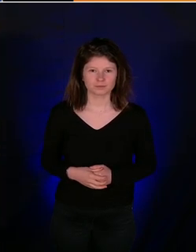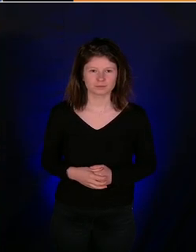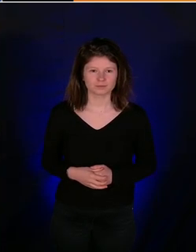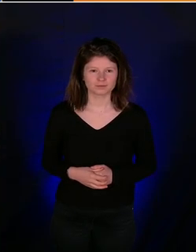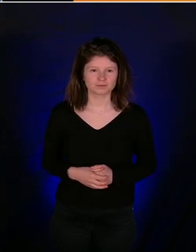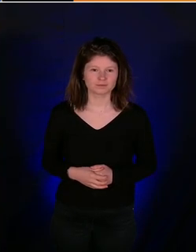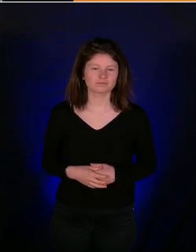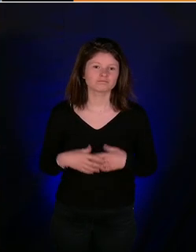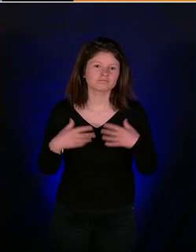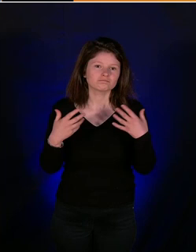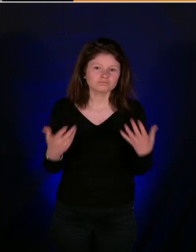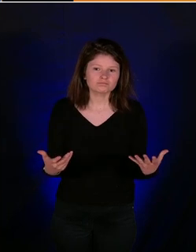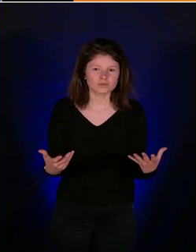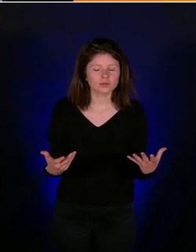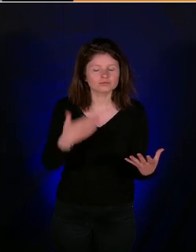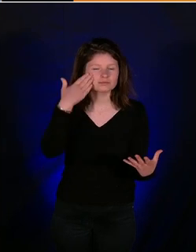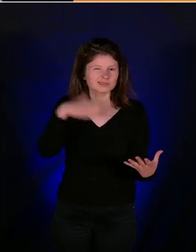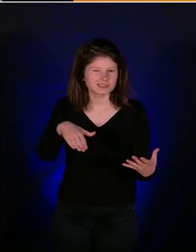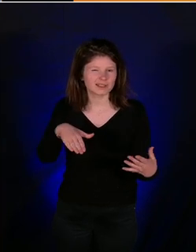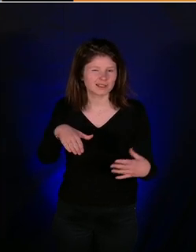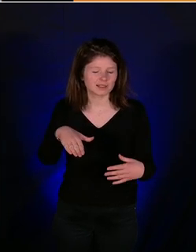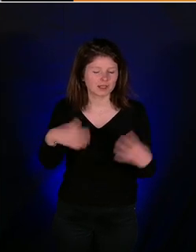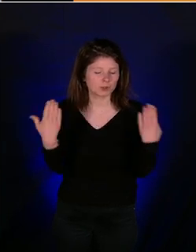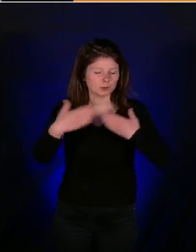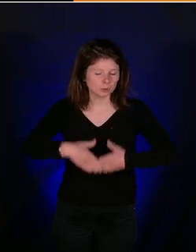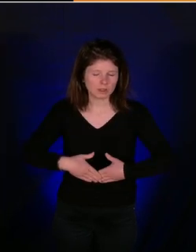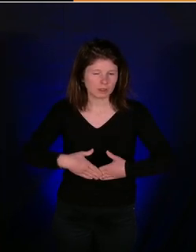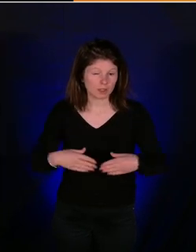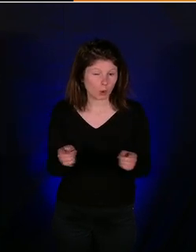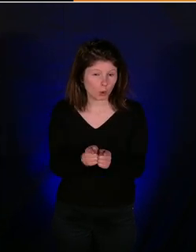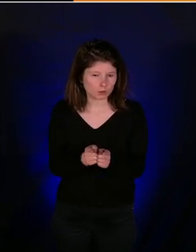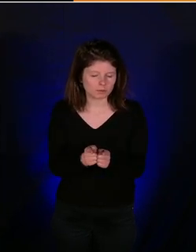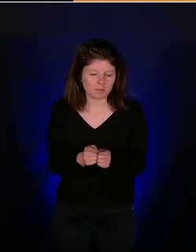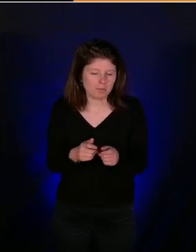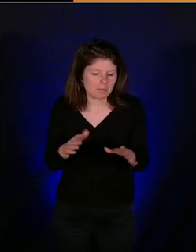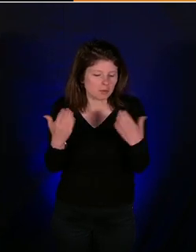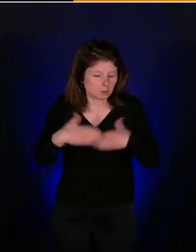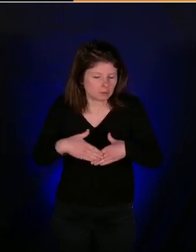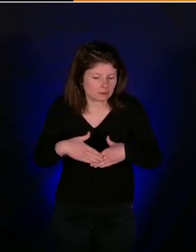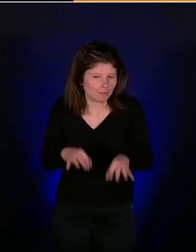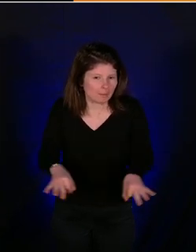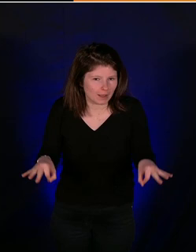Donc, comme vous vous en doutez, la nuit a été un petit peu courte, voire inexistante. Donc, voilà,